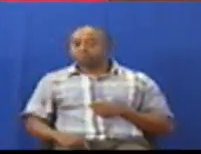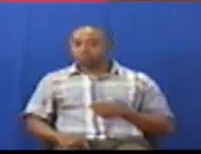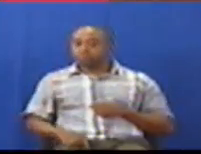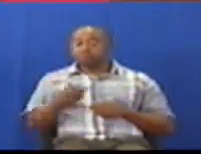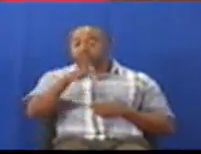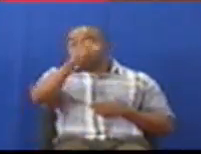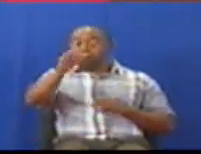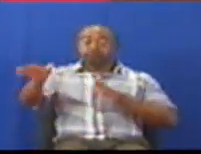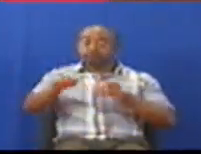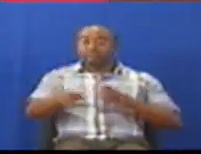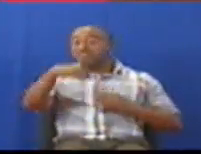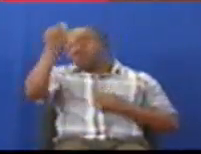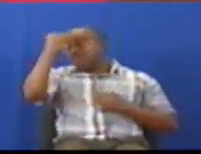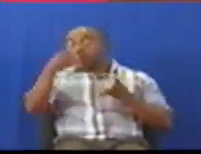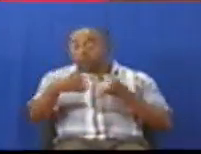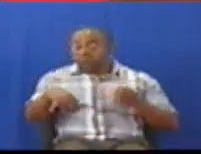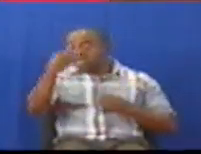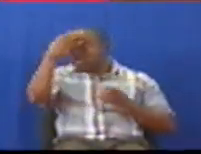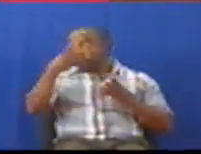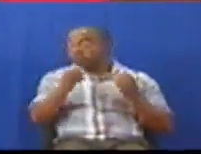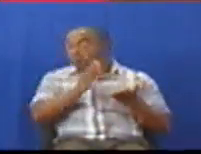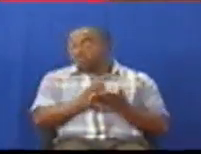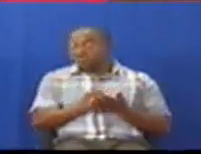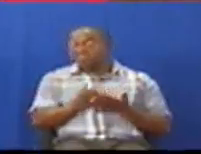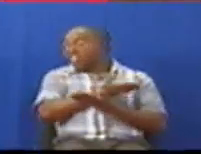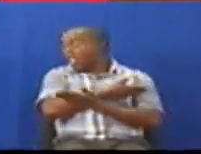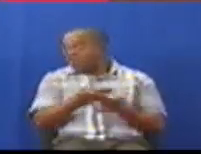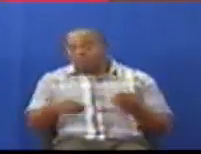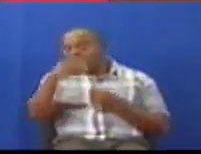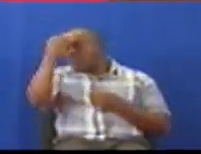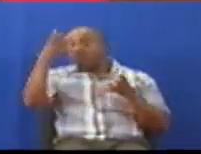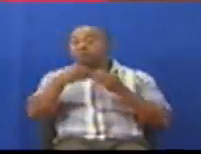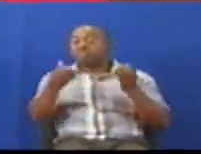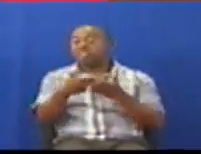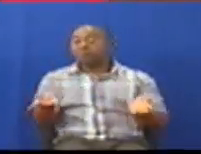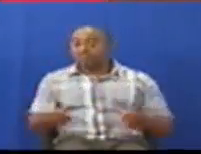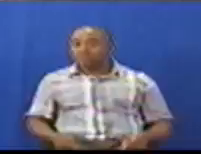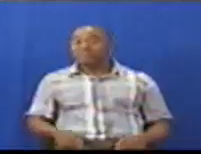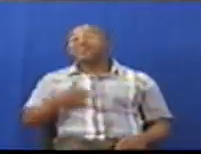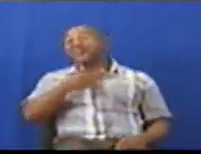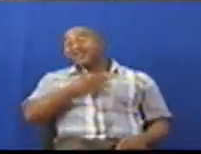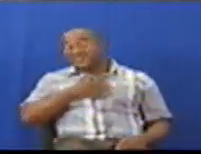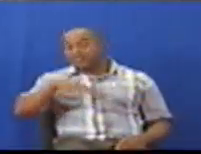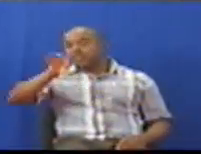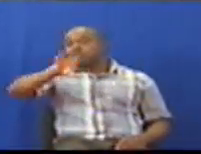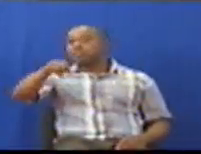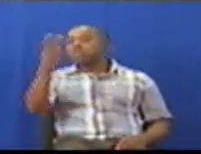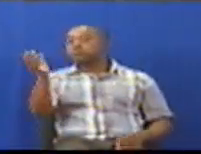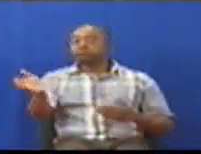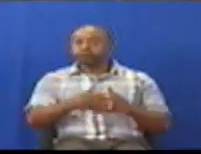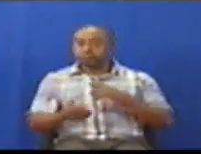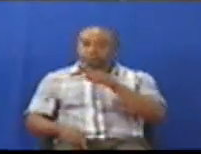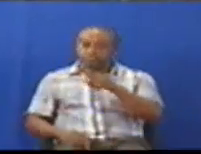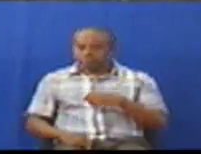Wananchi wana eti elimu bure. Asante mheshimiwa. Kengele ya pili imeshagongwa. Asante sana mheshimiwa. Mwongozo wa